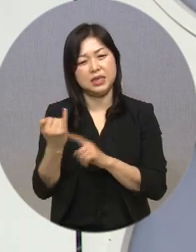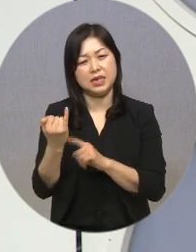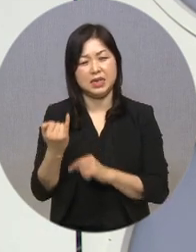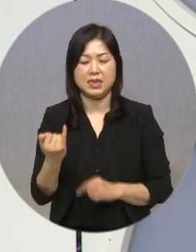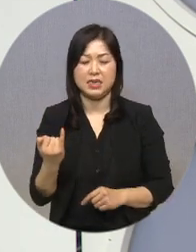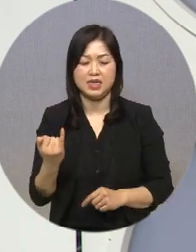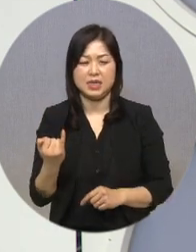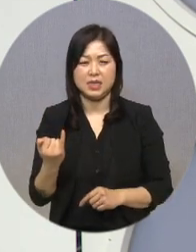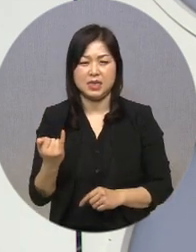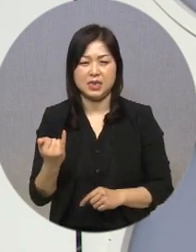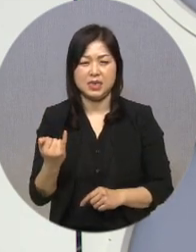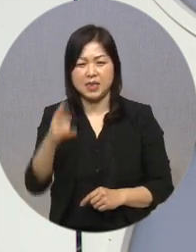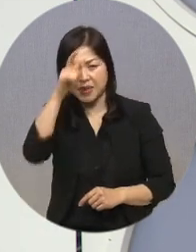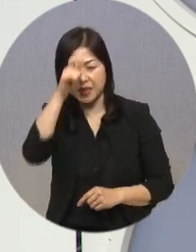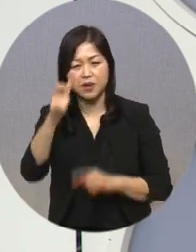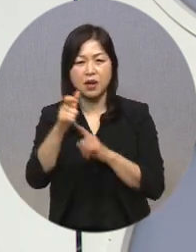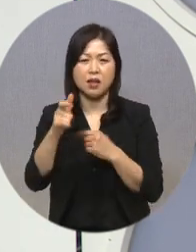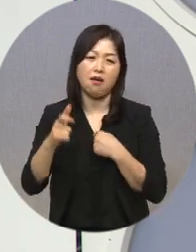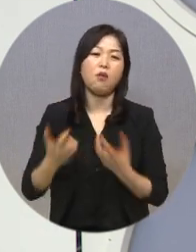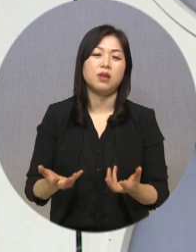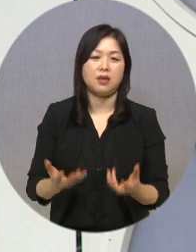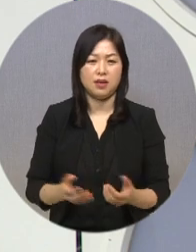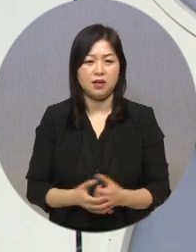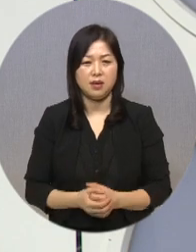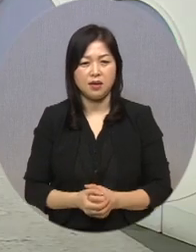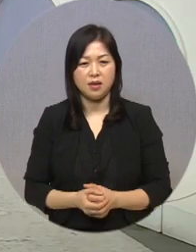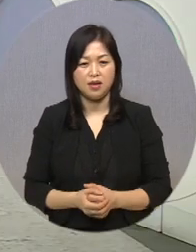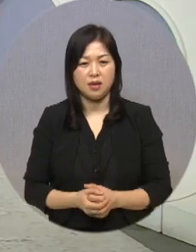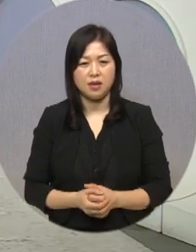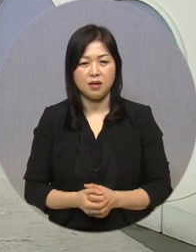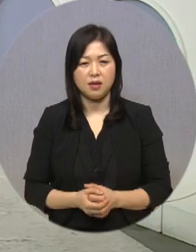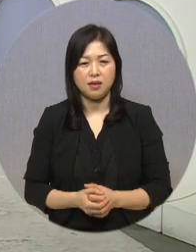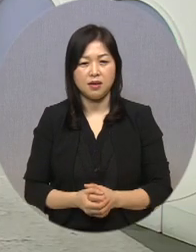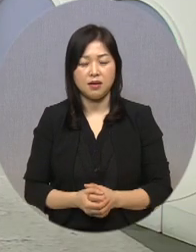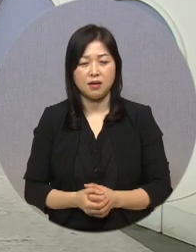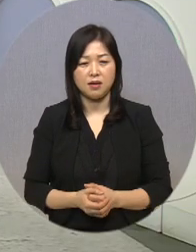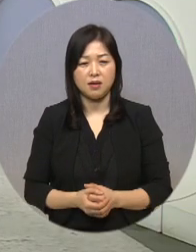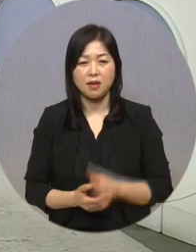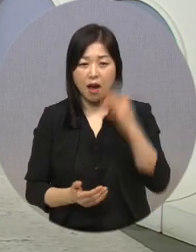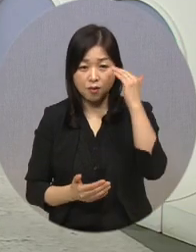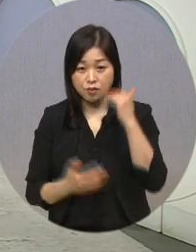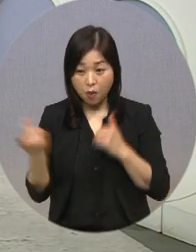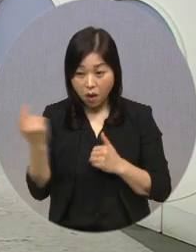남편이. 그게 와보더니 나보다 더 울어.